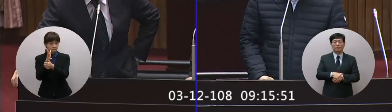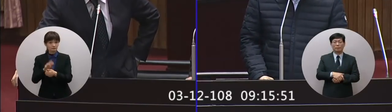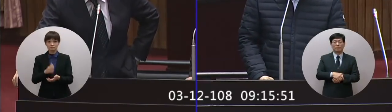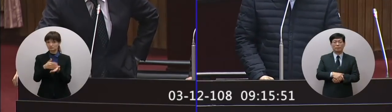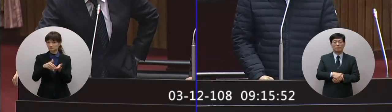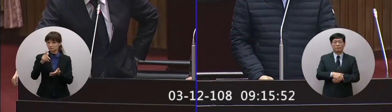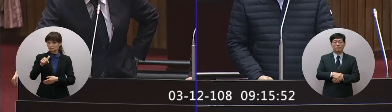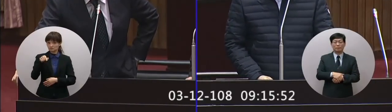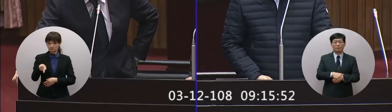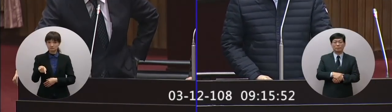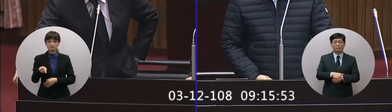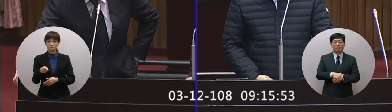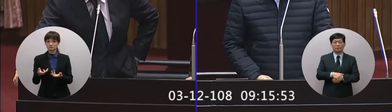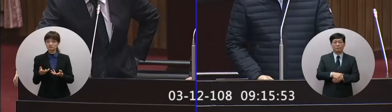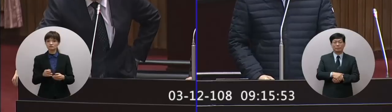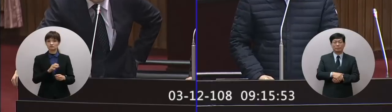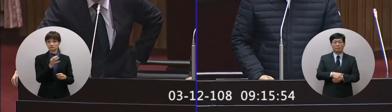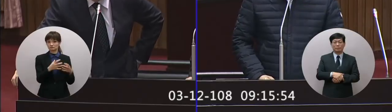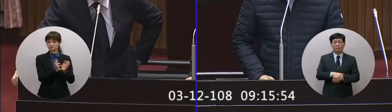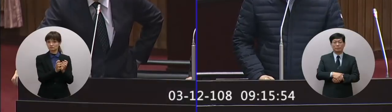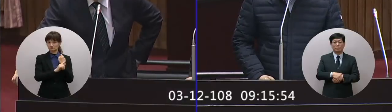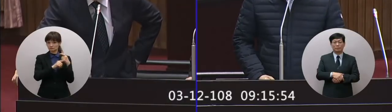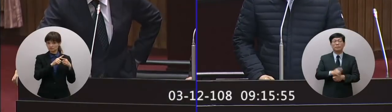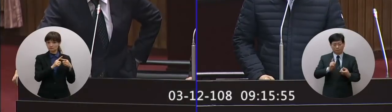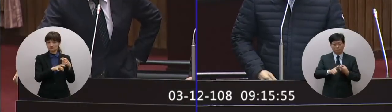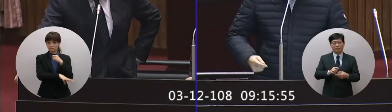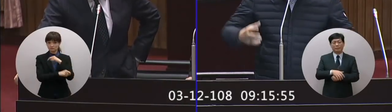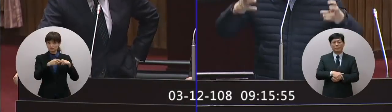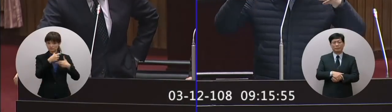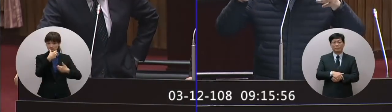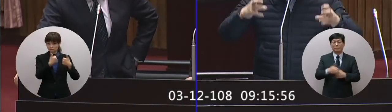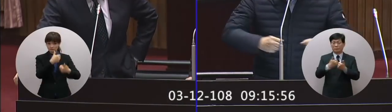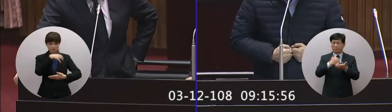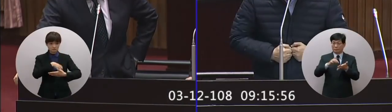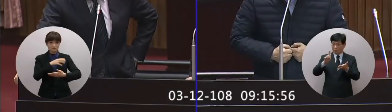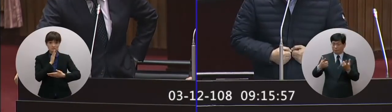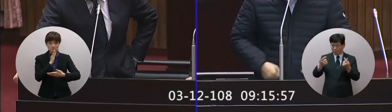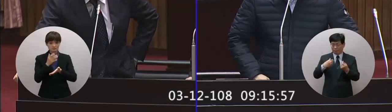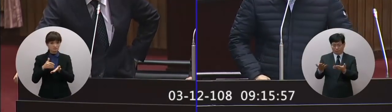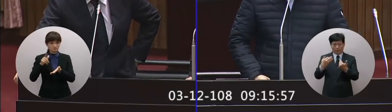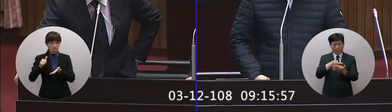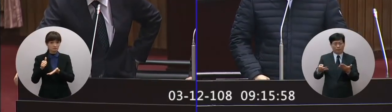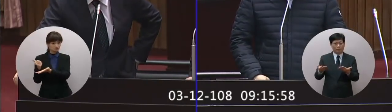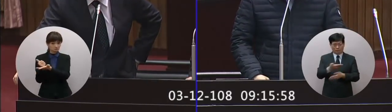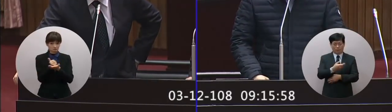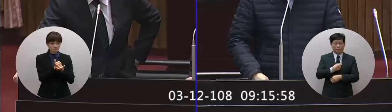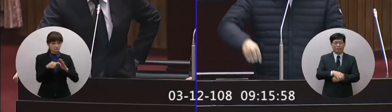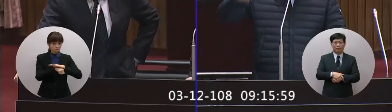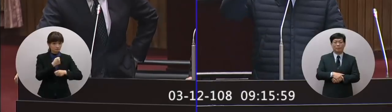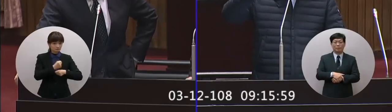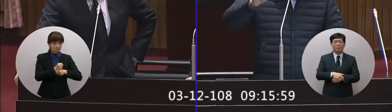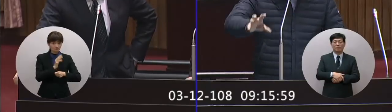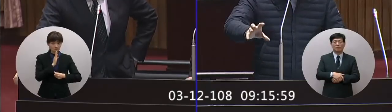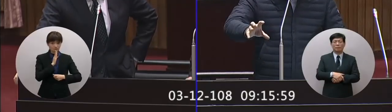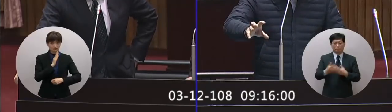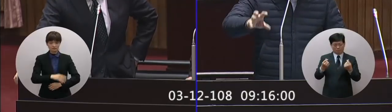会计师是这个财团法人基金会的会计师吗？ 没错， 也就是 会计师也要给 法人聘请的会计师。 没错，